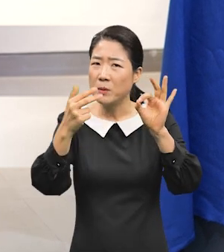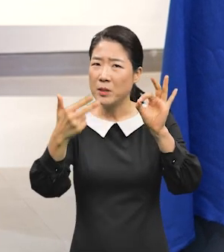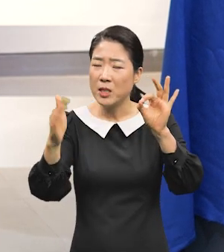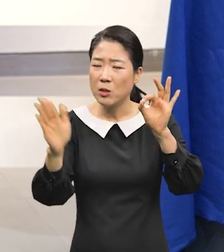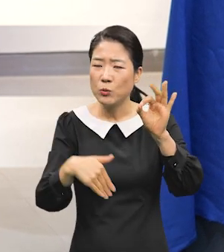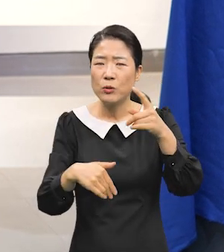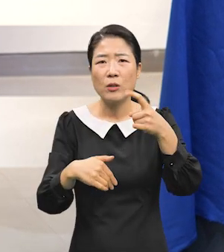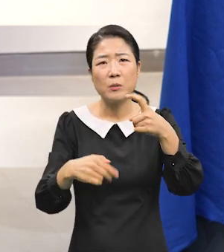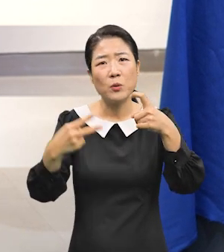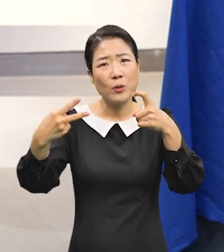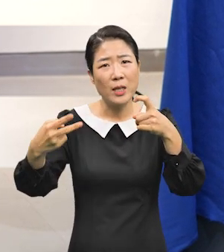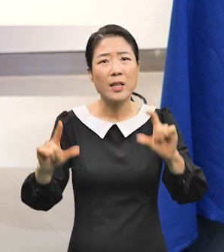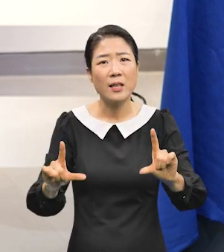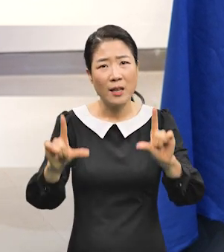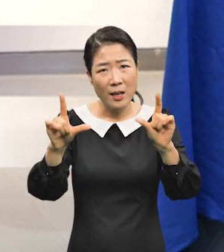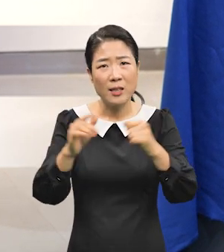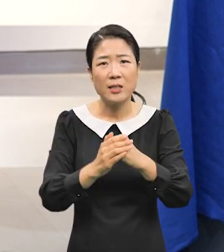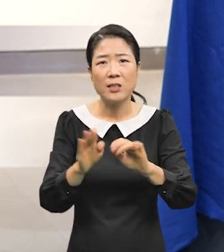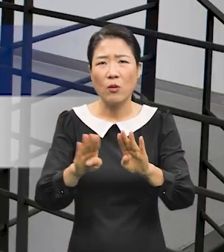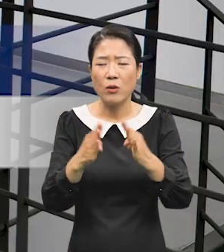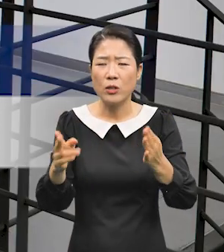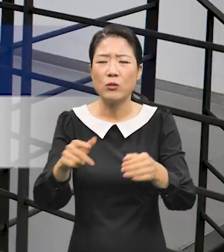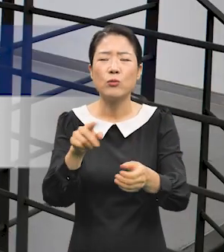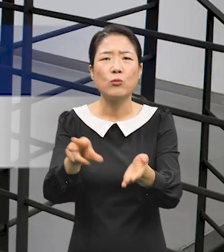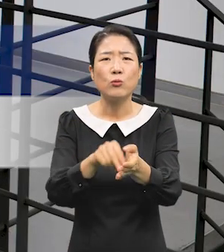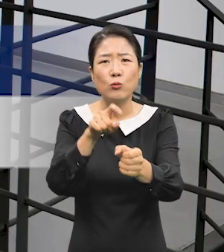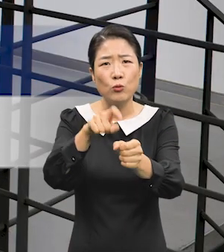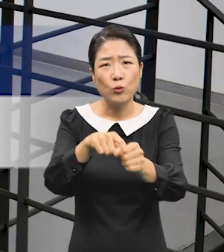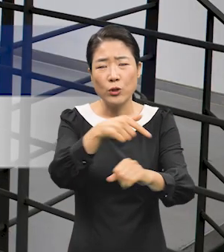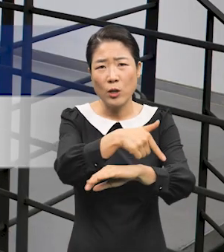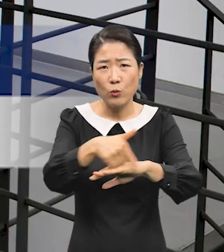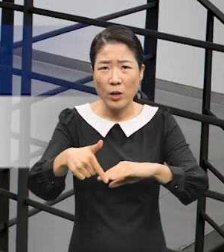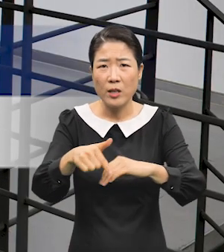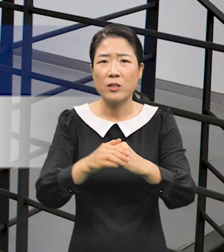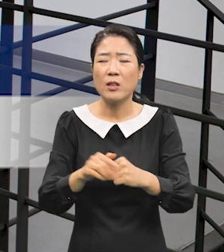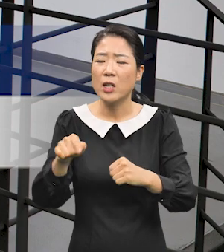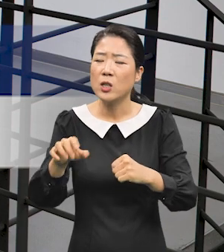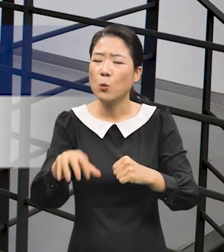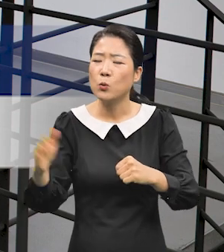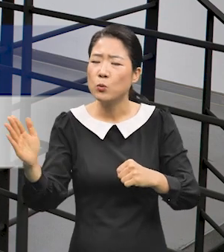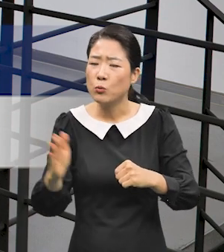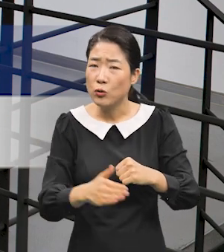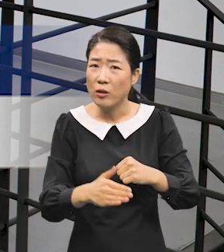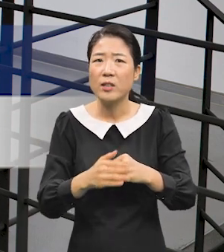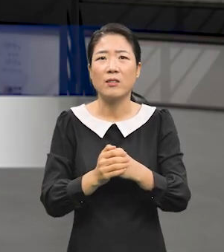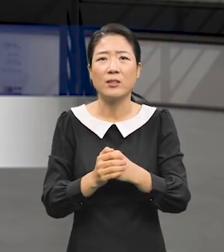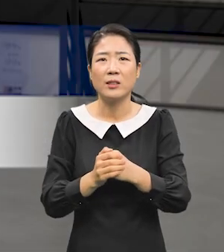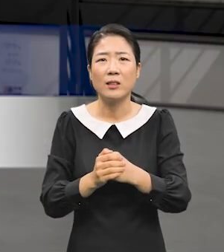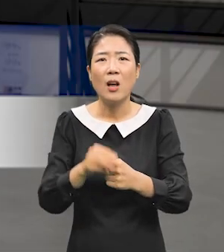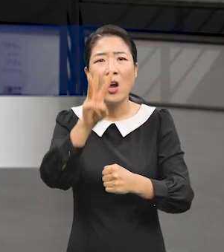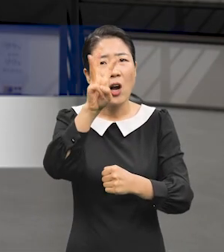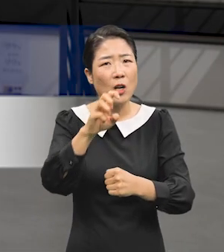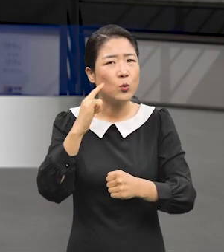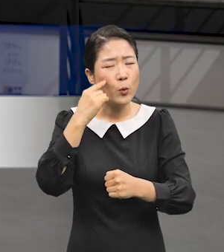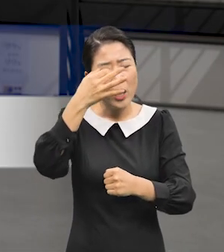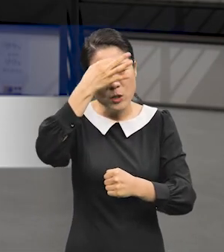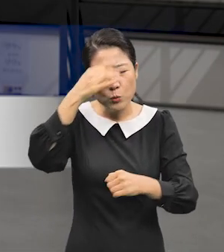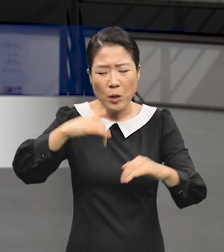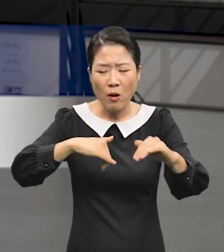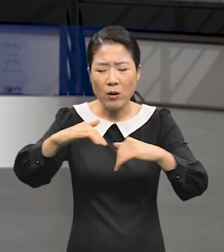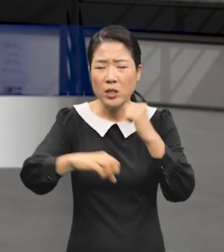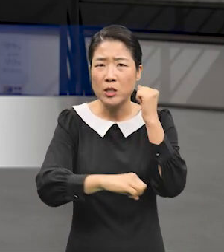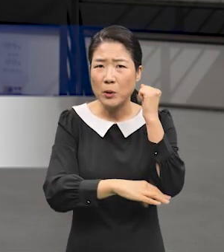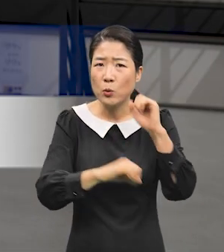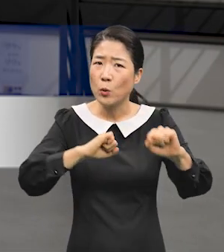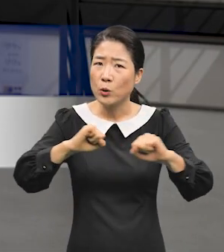27일부터 11월 2일까지 진행되는 주제 기획전 리플렉팅 이곳으로부터에서는 광주와 예술의 거리를